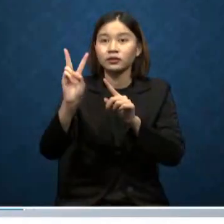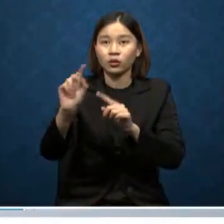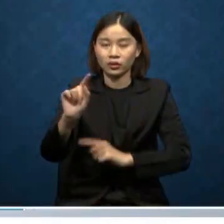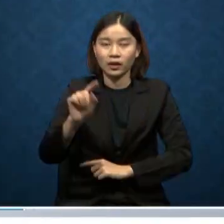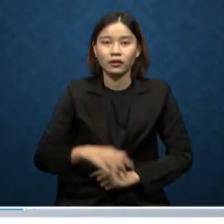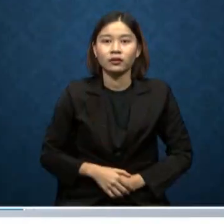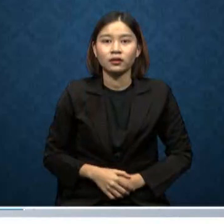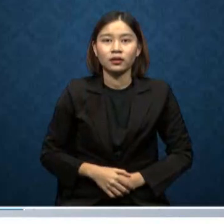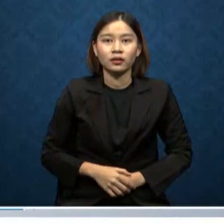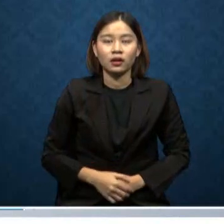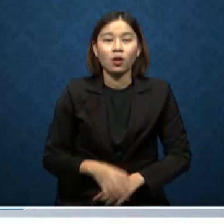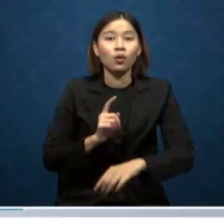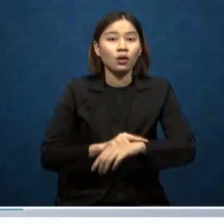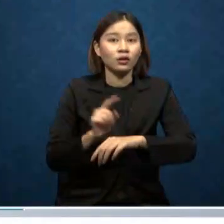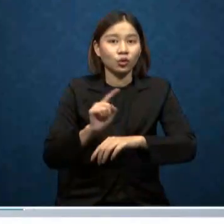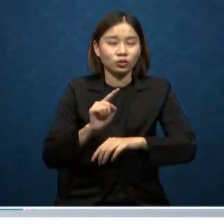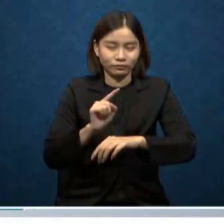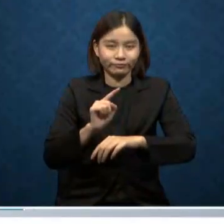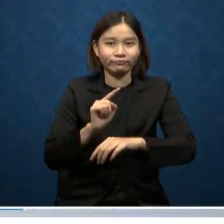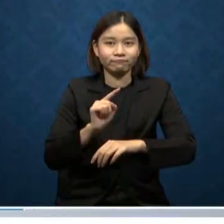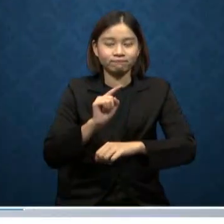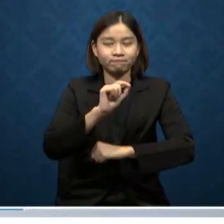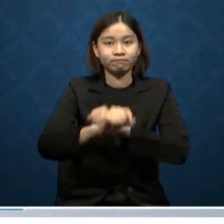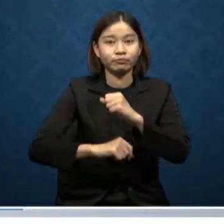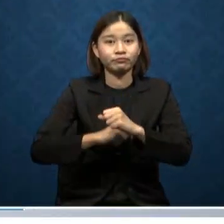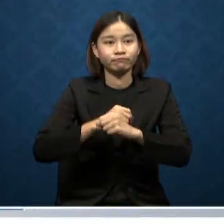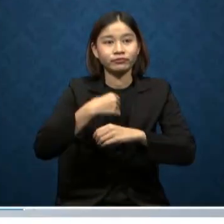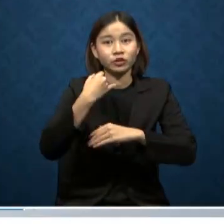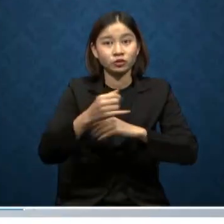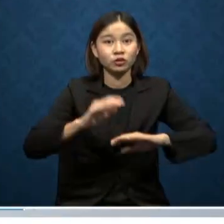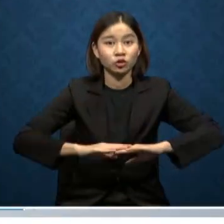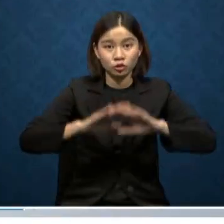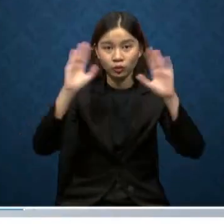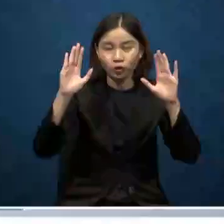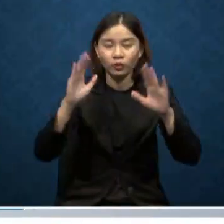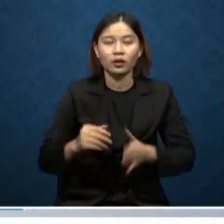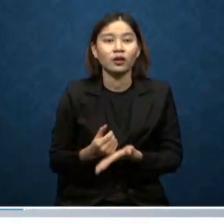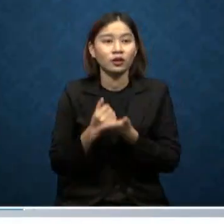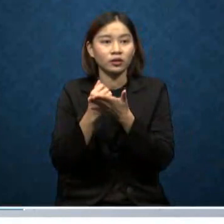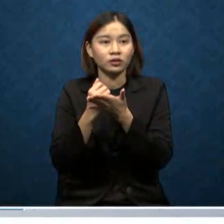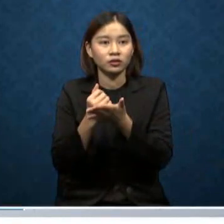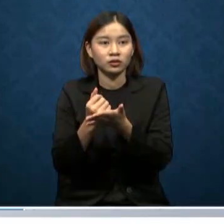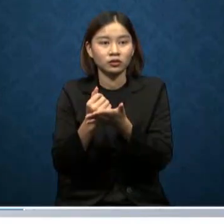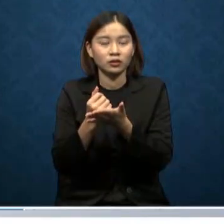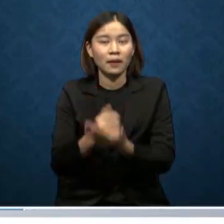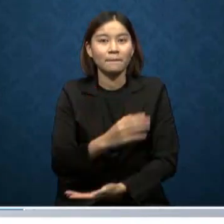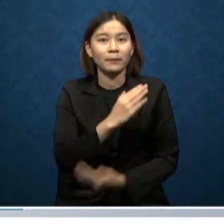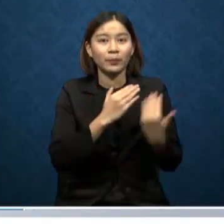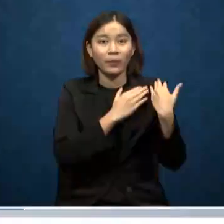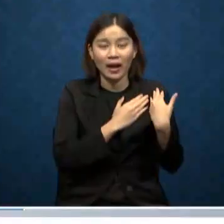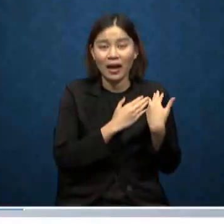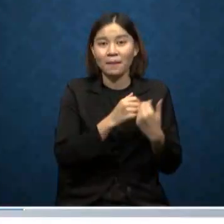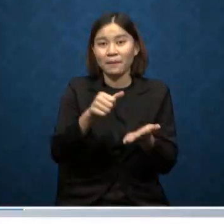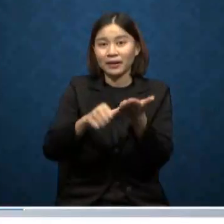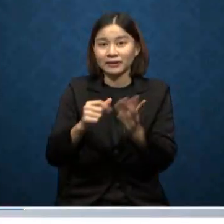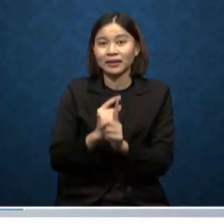ับ คอเป็นชวงเวลาสิ้นสุดของระยะเวลาการยกเว้นและบนเท่าภาวะ ภาระผสีตามพรบอ